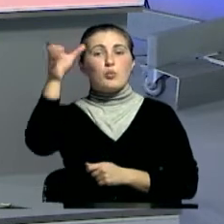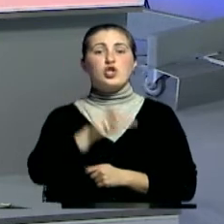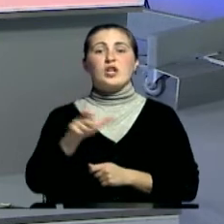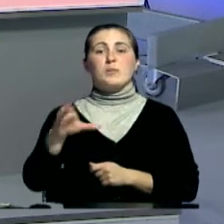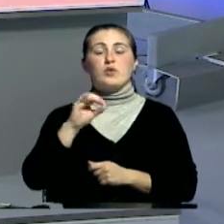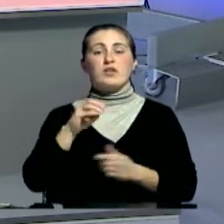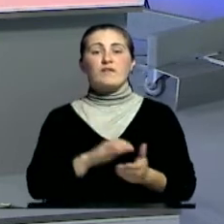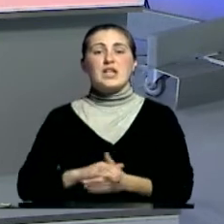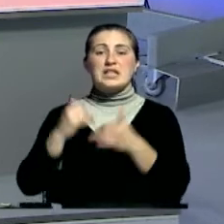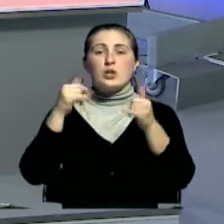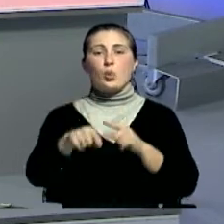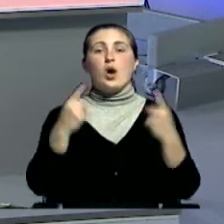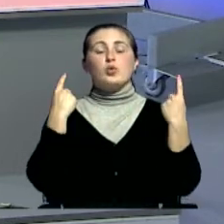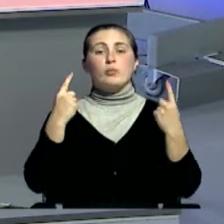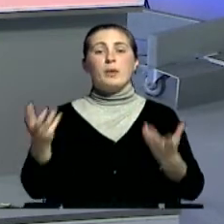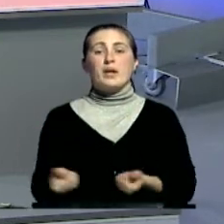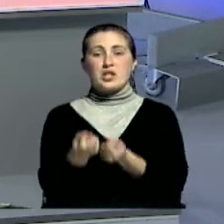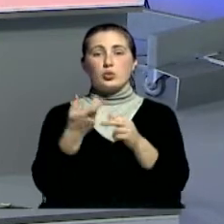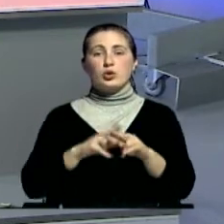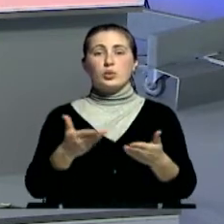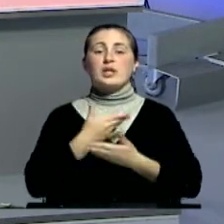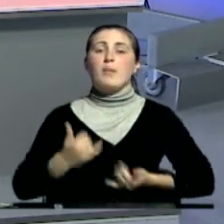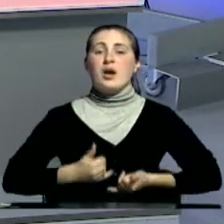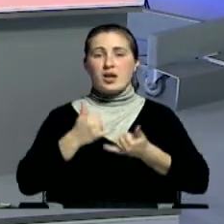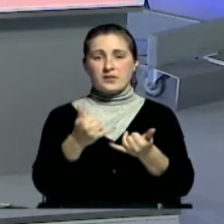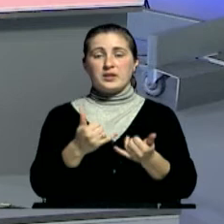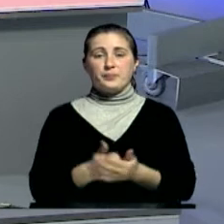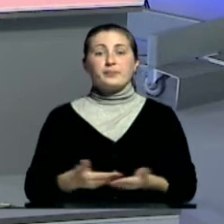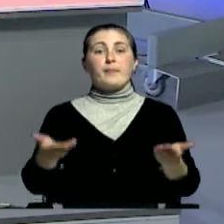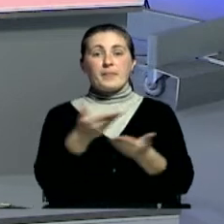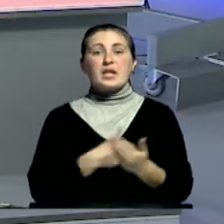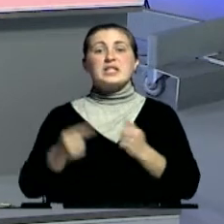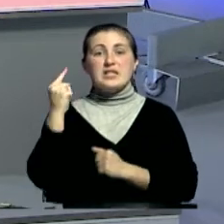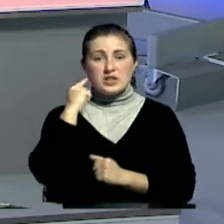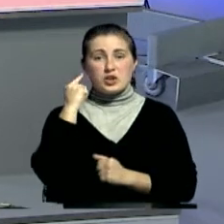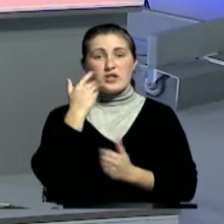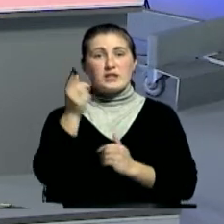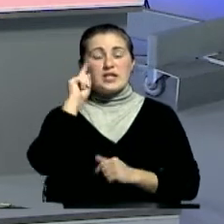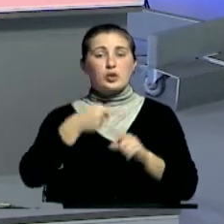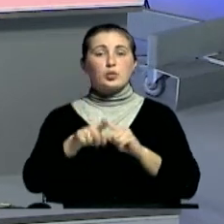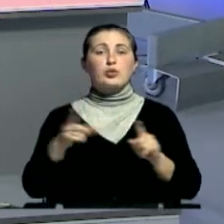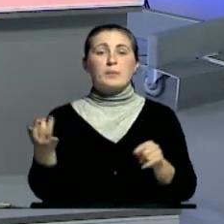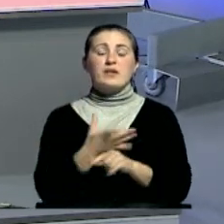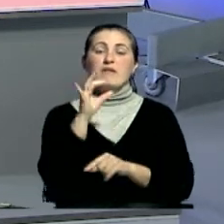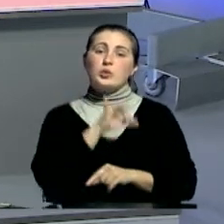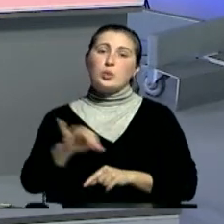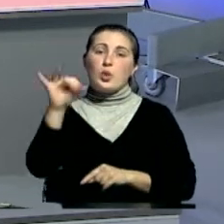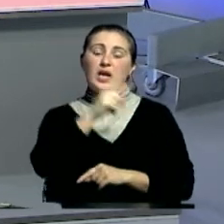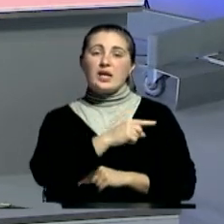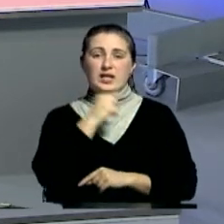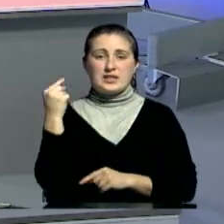Совета Федерации за ту огромную поддержку, которая нам оказывается. Нас слышат, вы знаете о том, что впервые в истории России